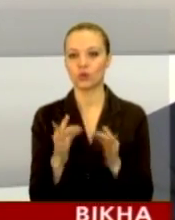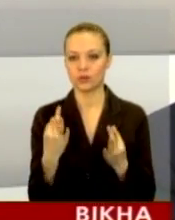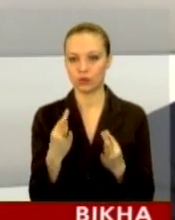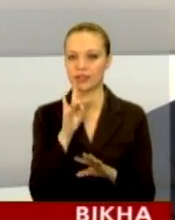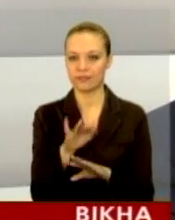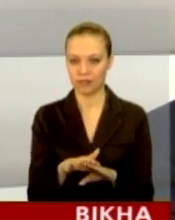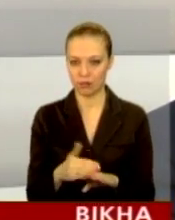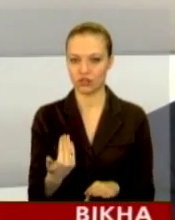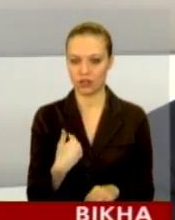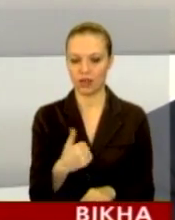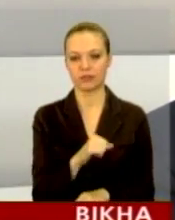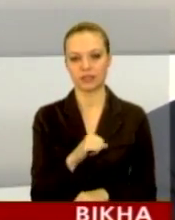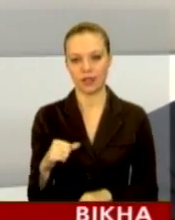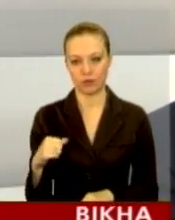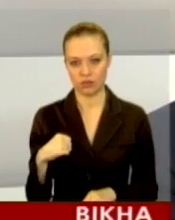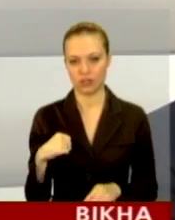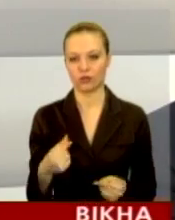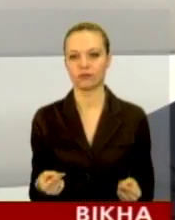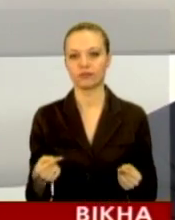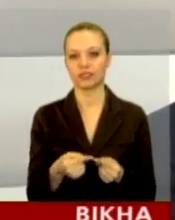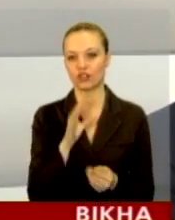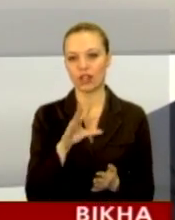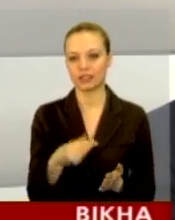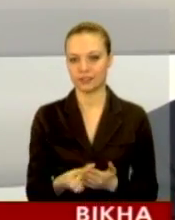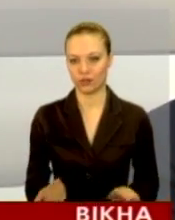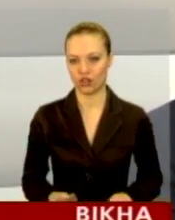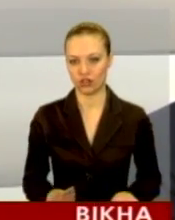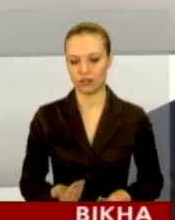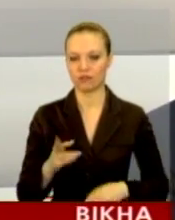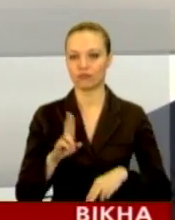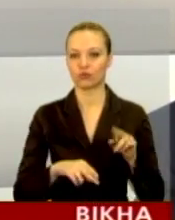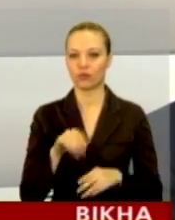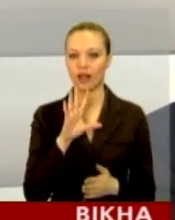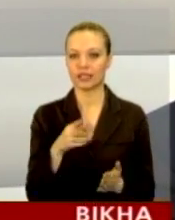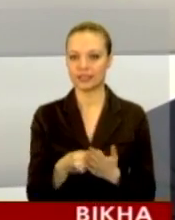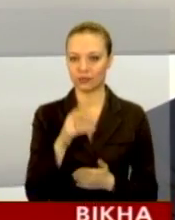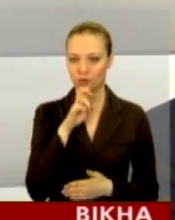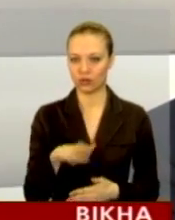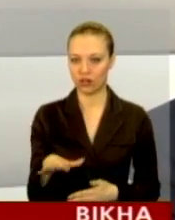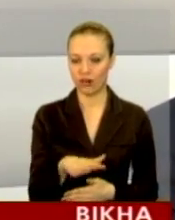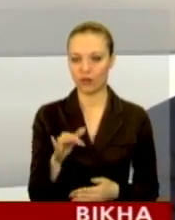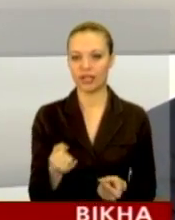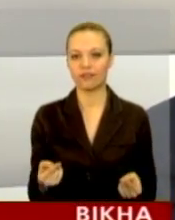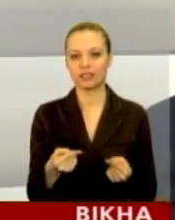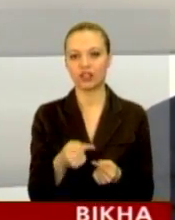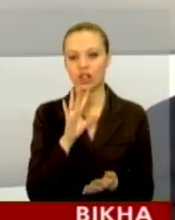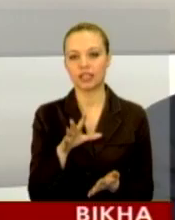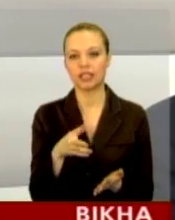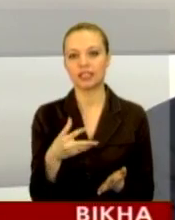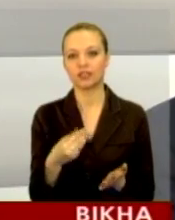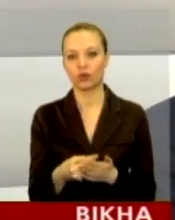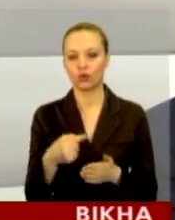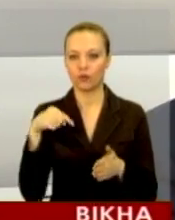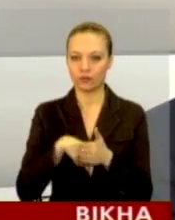вибачте, нам самостійно визначати своє життя, будувати свою державу і визначати свою зовнішню